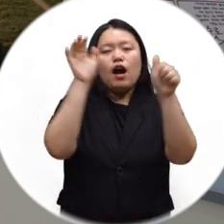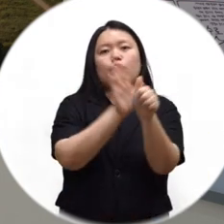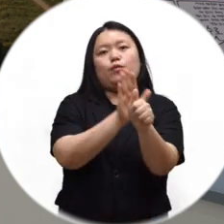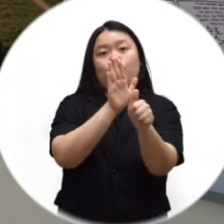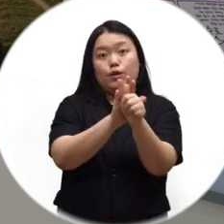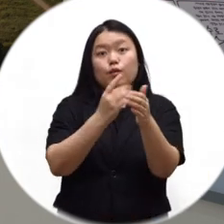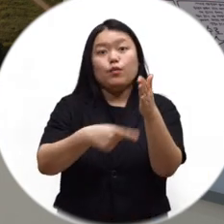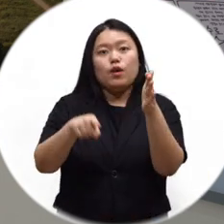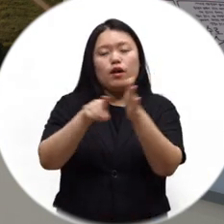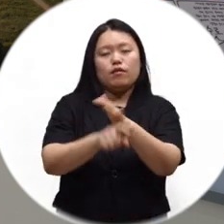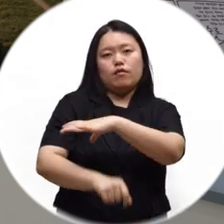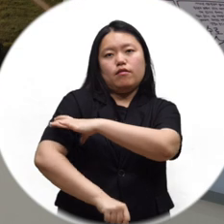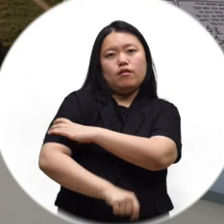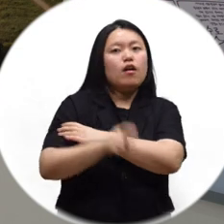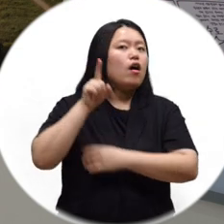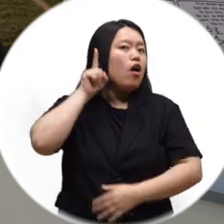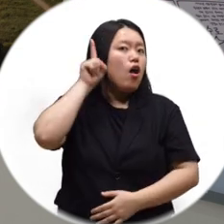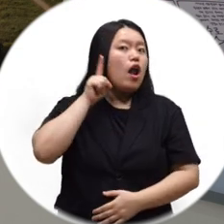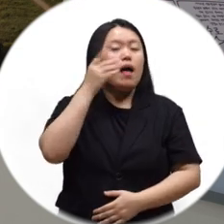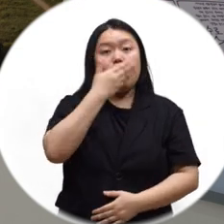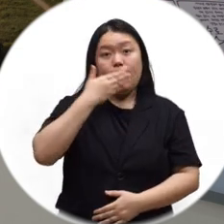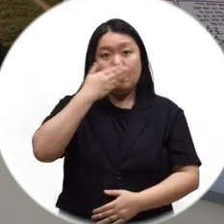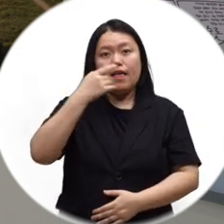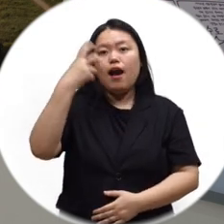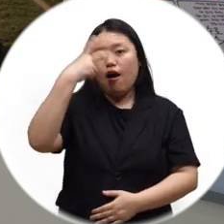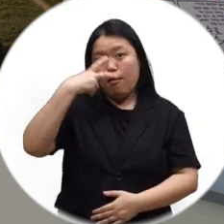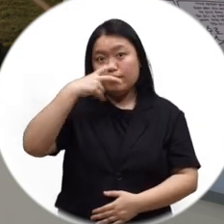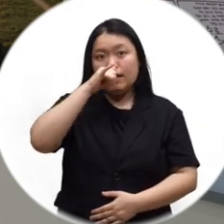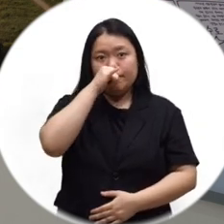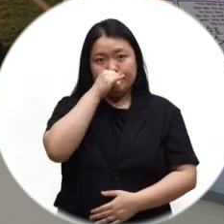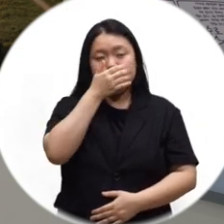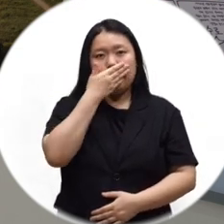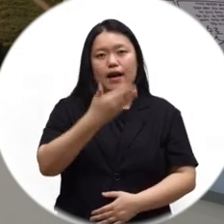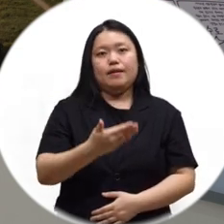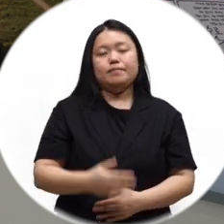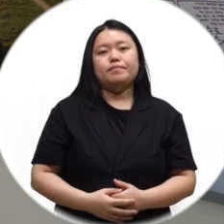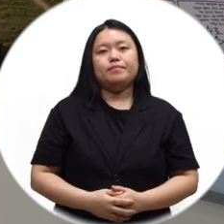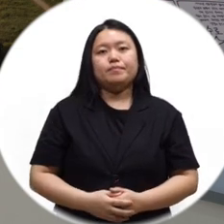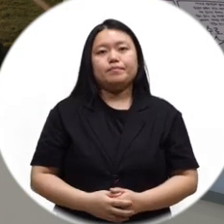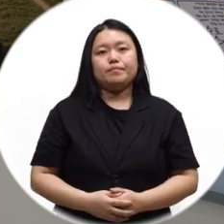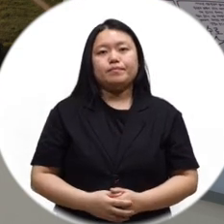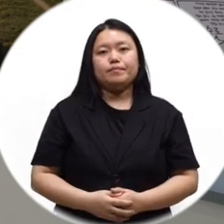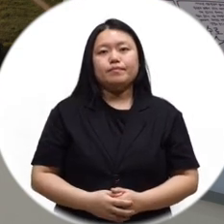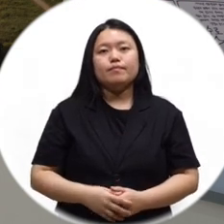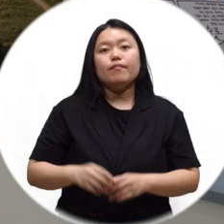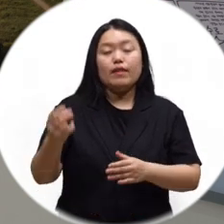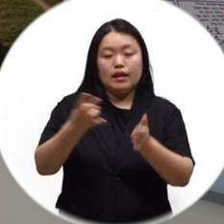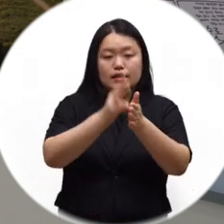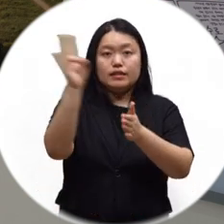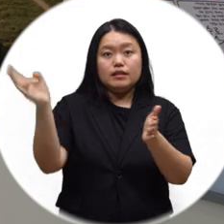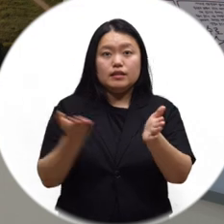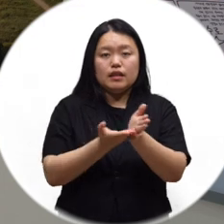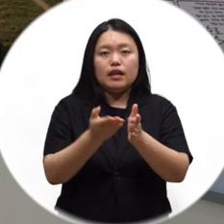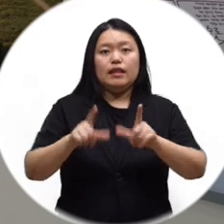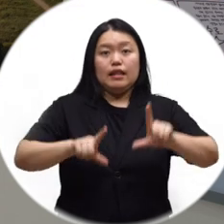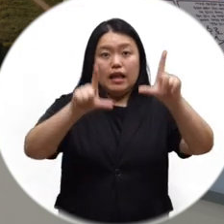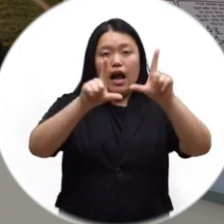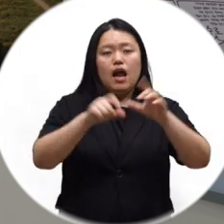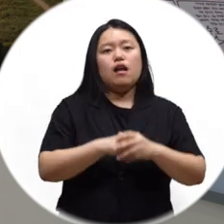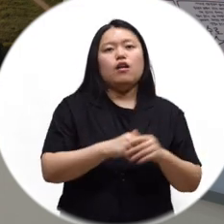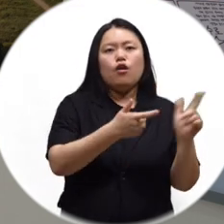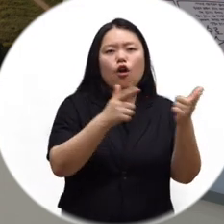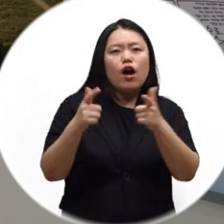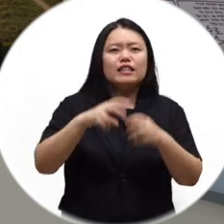등의 건강 홍보관도 운영됩니다 시화호에 날 공연에선 양동근과 넉살 등 유명 가수들의